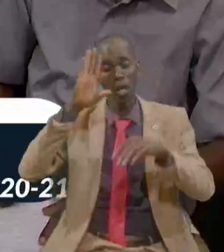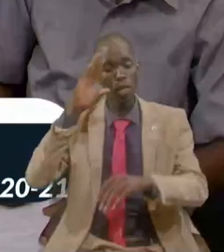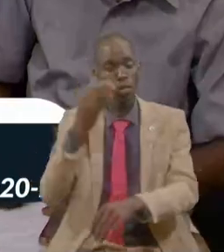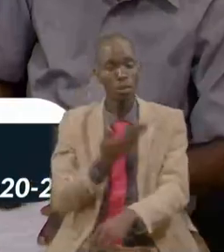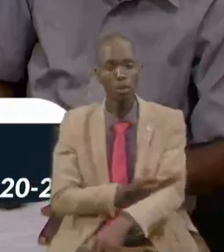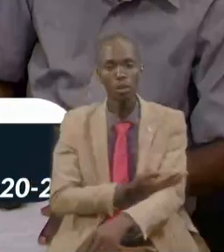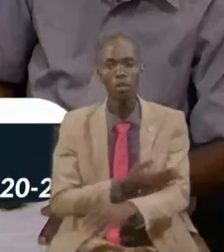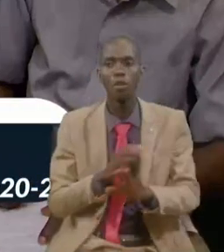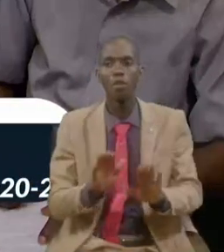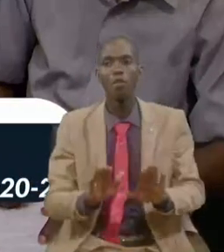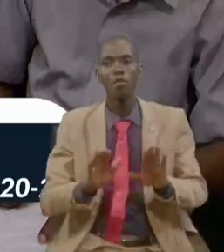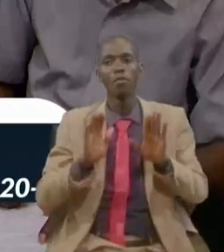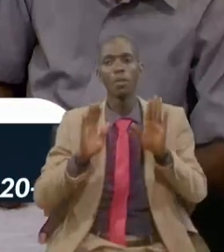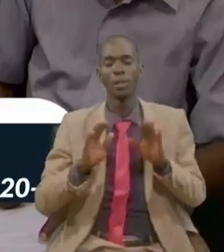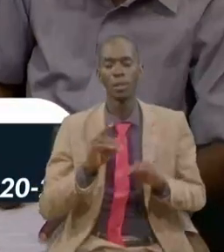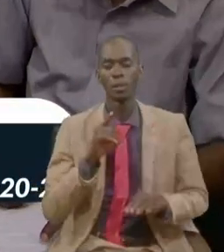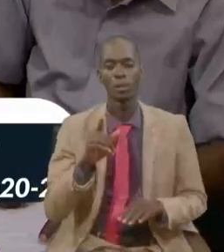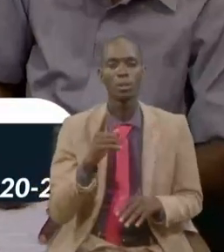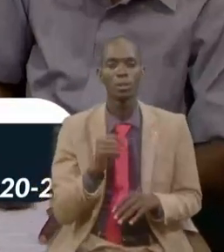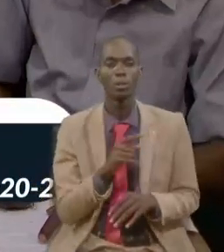24, 21.